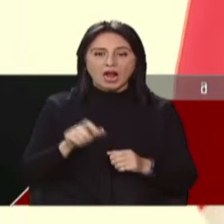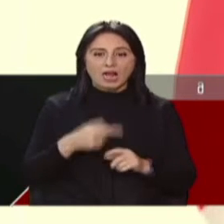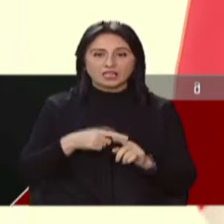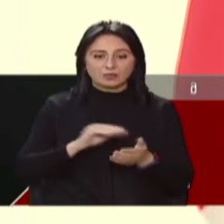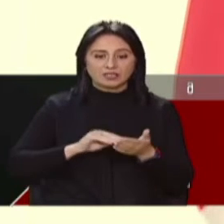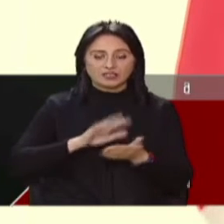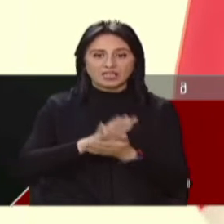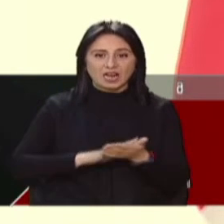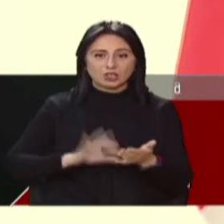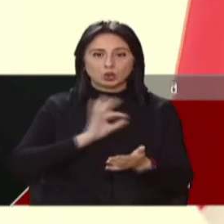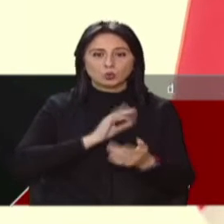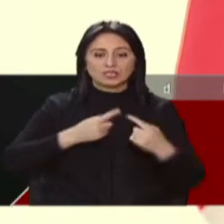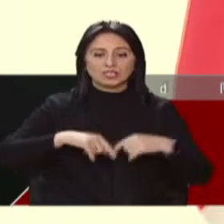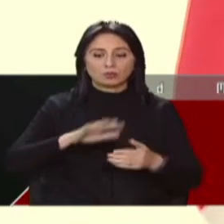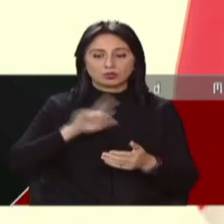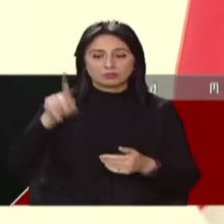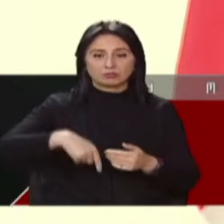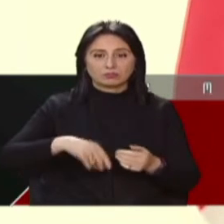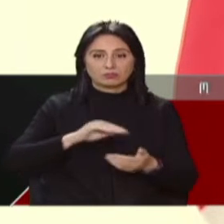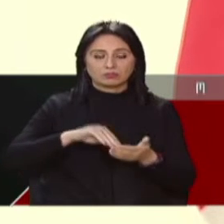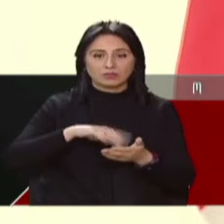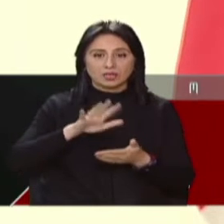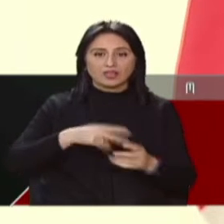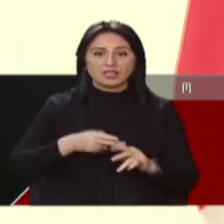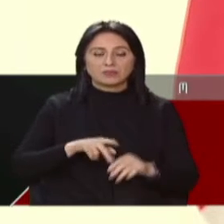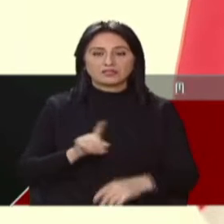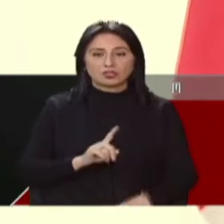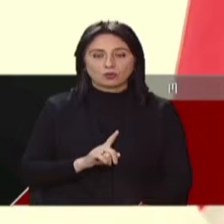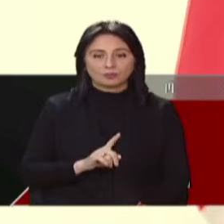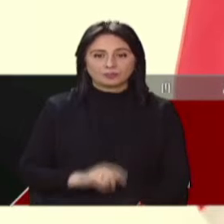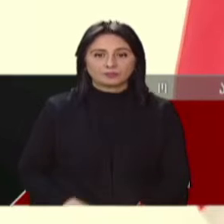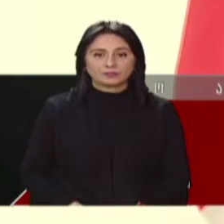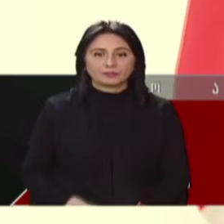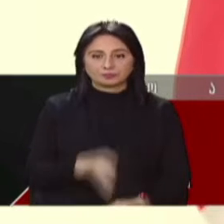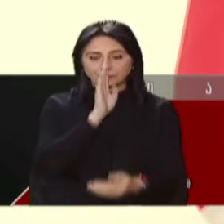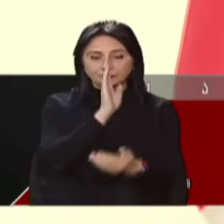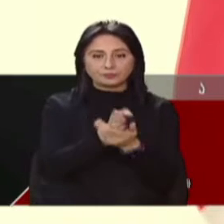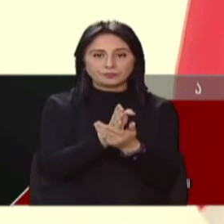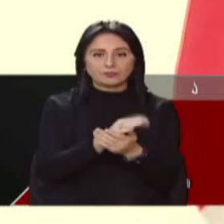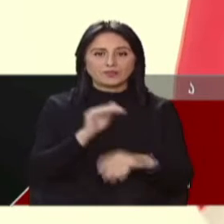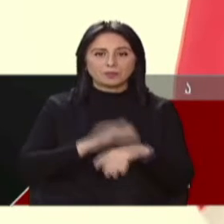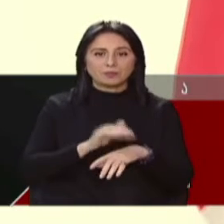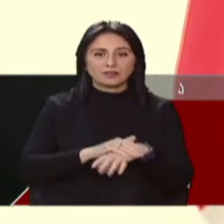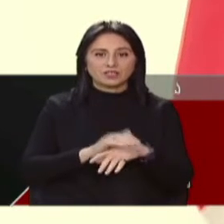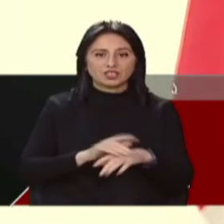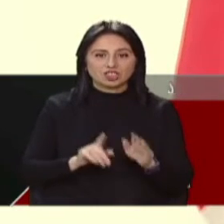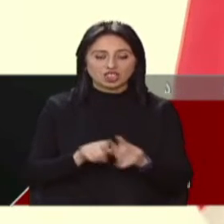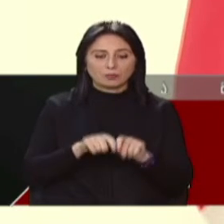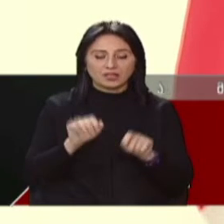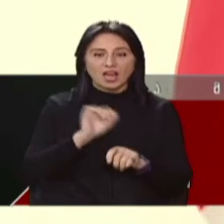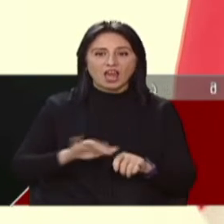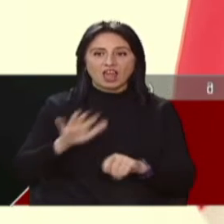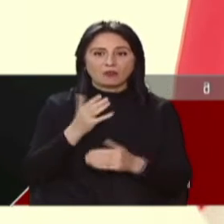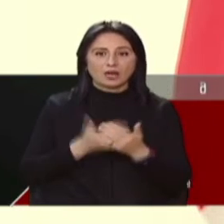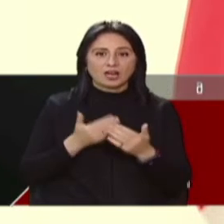დააწერინეს განცხადება იუსტიციის საბჭოში, უმაღლეს საბჭოში, იმისთვის, რომ პირდაპირ მტკიცებულებები შექმნან